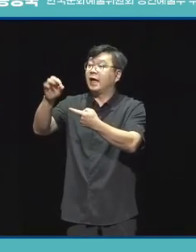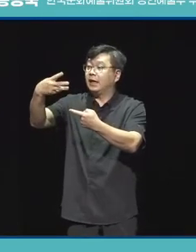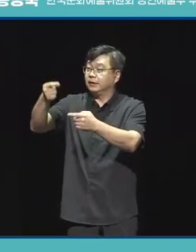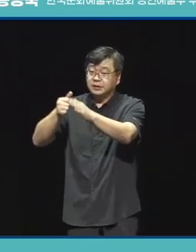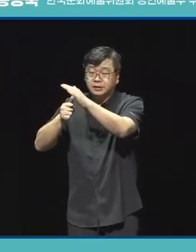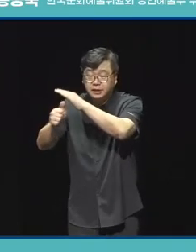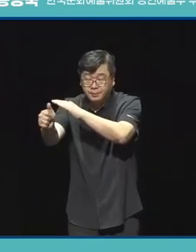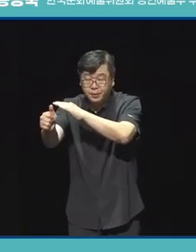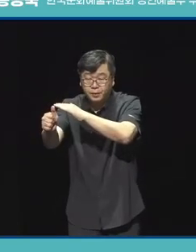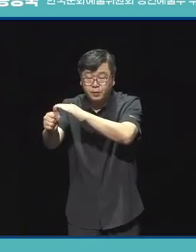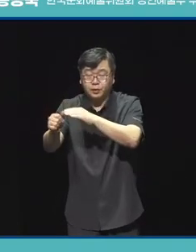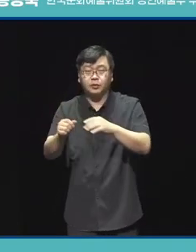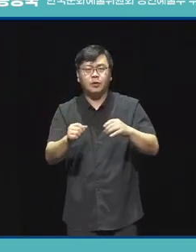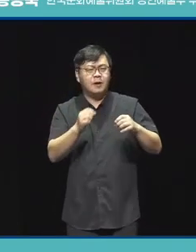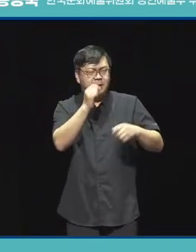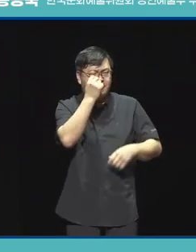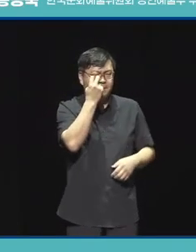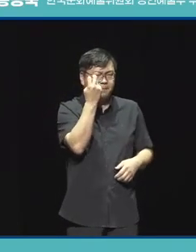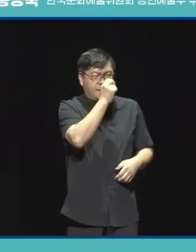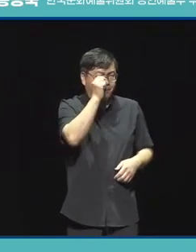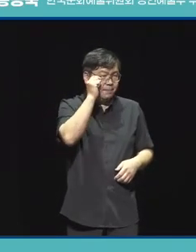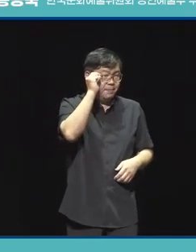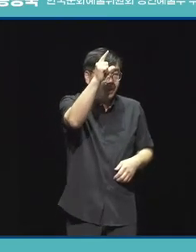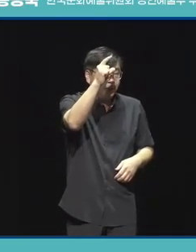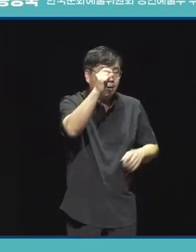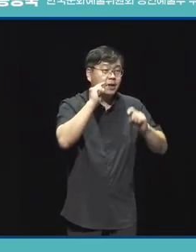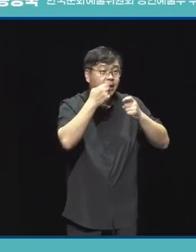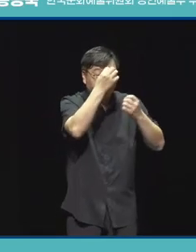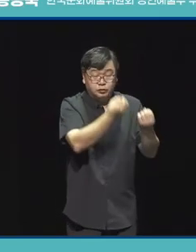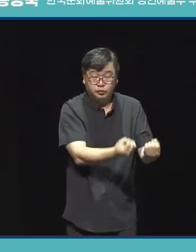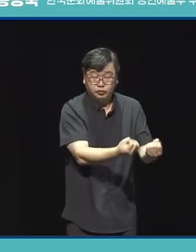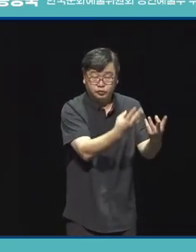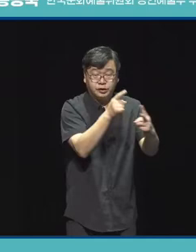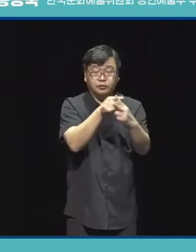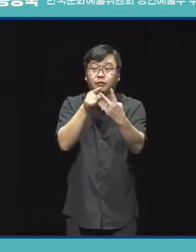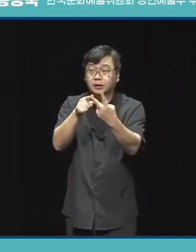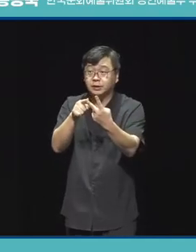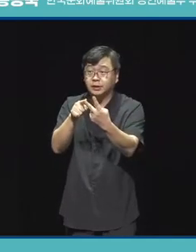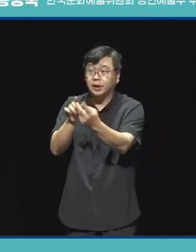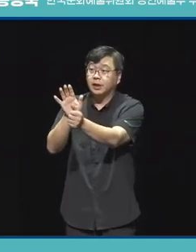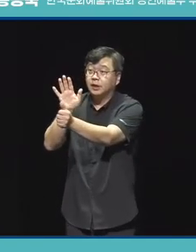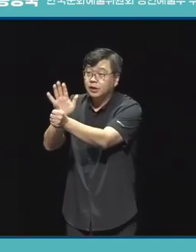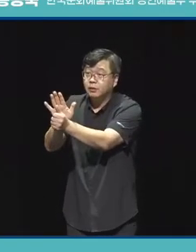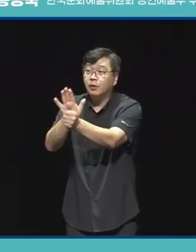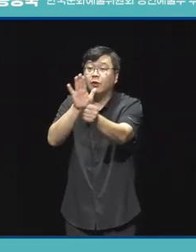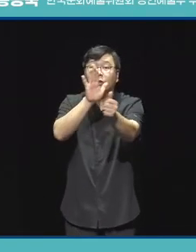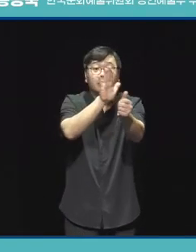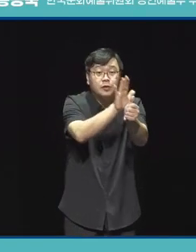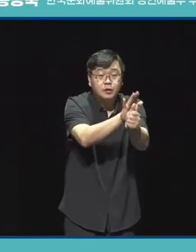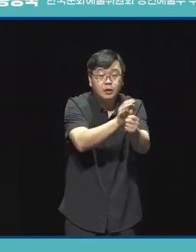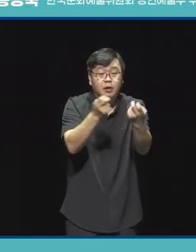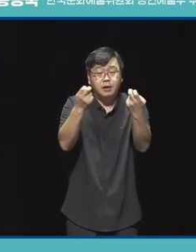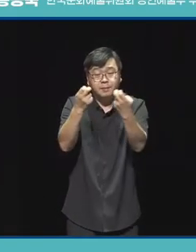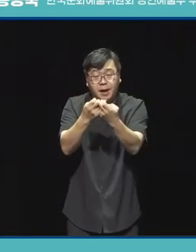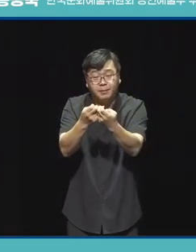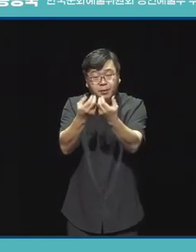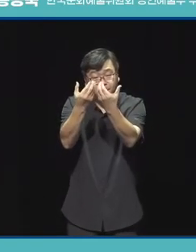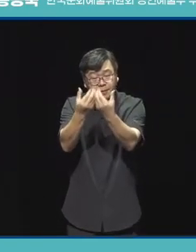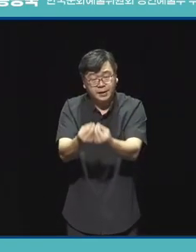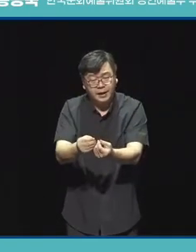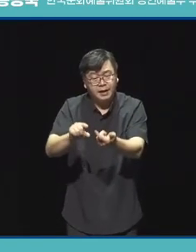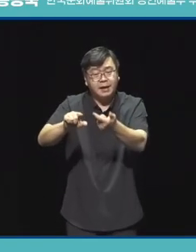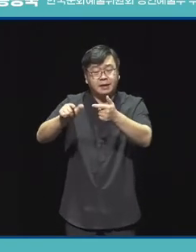우수공연예술제가 구분되어 있는데요 지원자격과 지원 규모도 각각 좀 상의합니다 잘 읽어봐 주시면